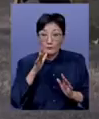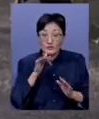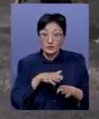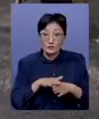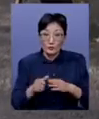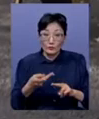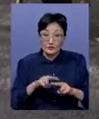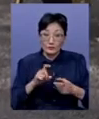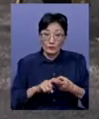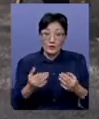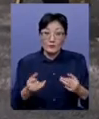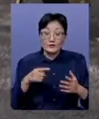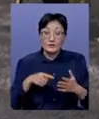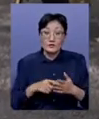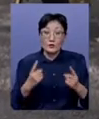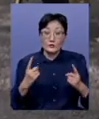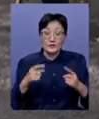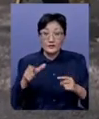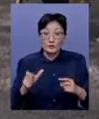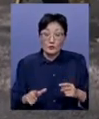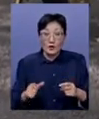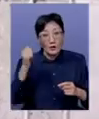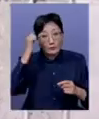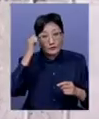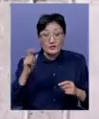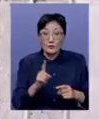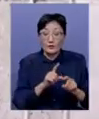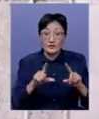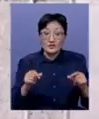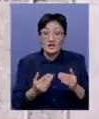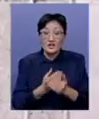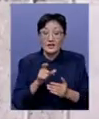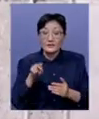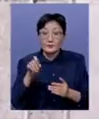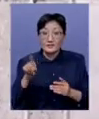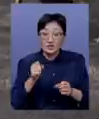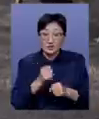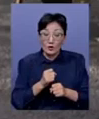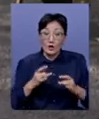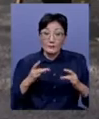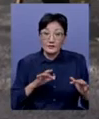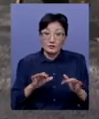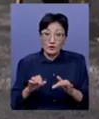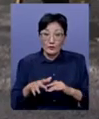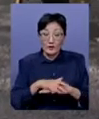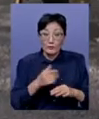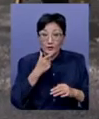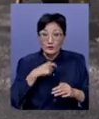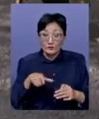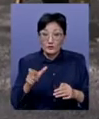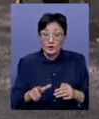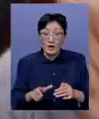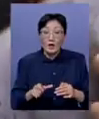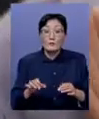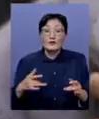толды. Осыған орай бүгін шаһарда ұлы тұлғаның мемориалды музейінде жаңа экспозиция жасалып, мерекелік іс-шараға қоғам зиялылары мен